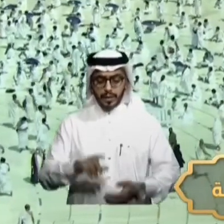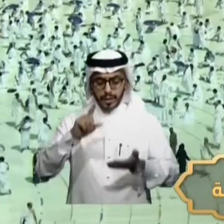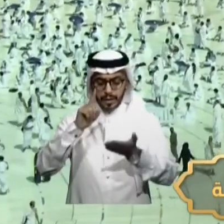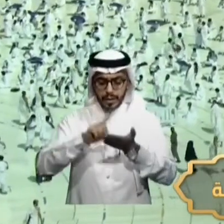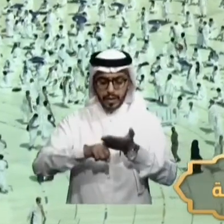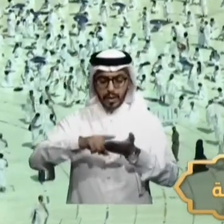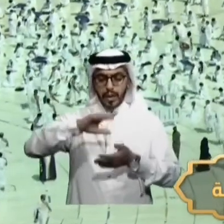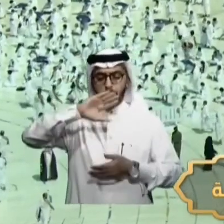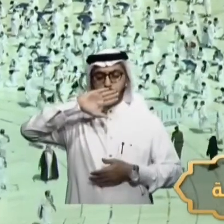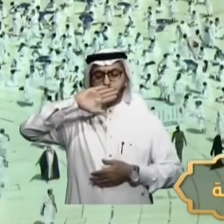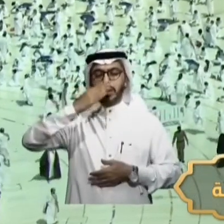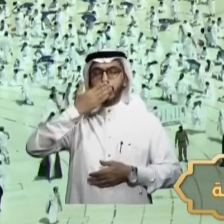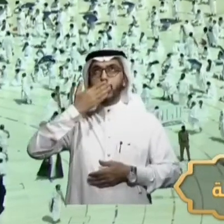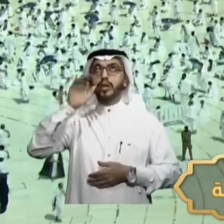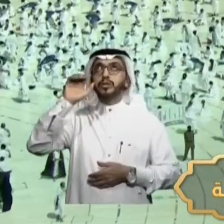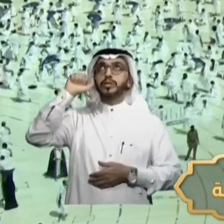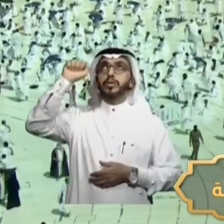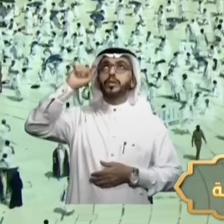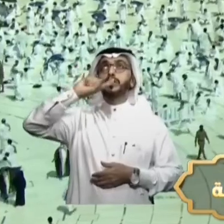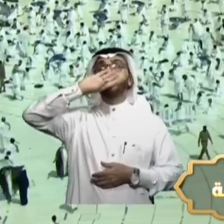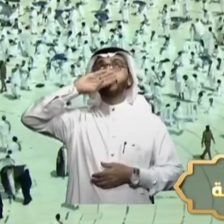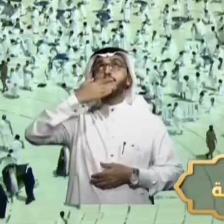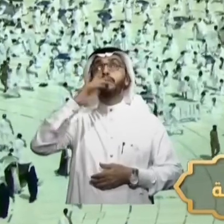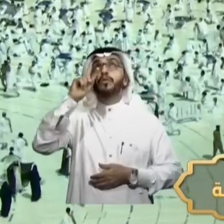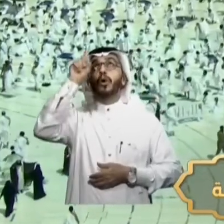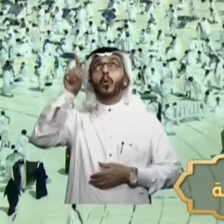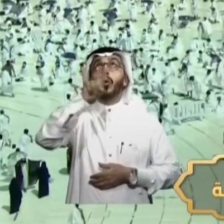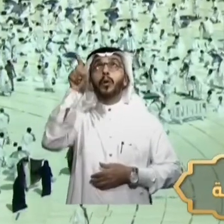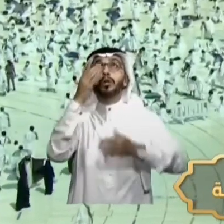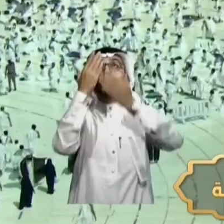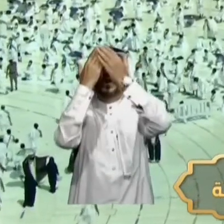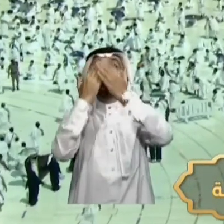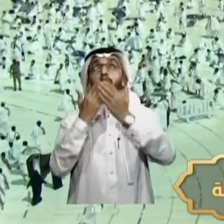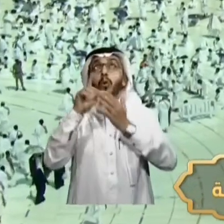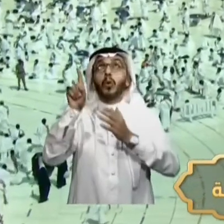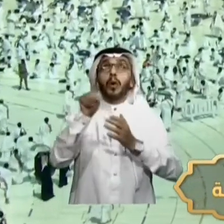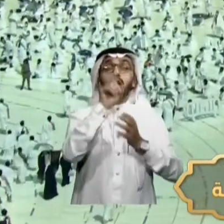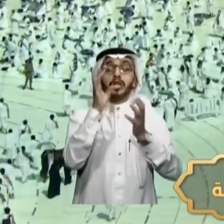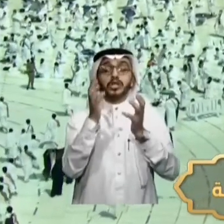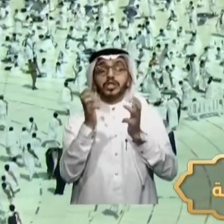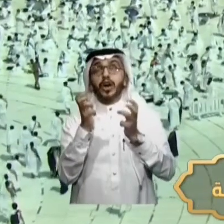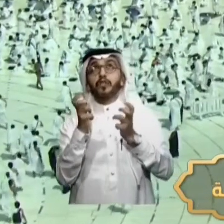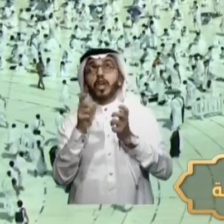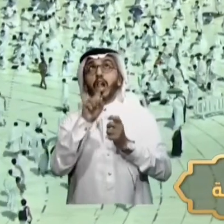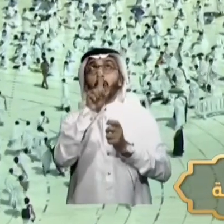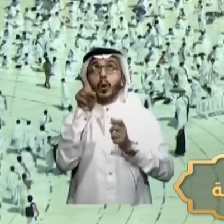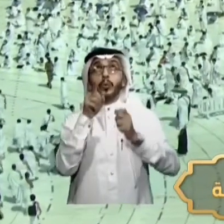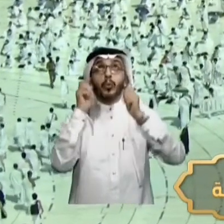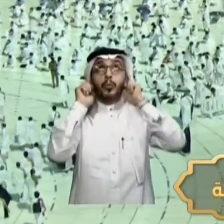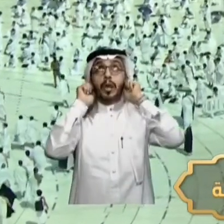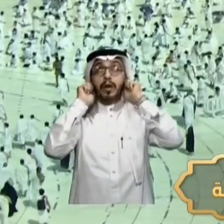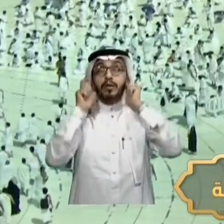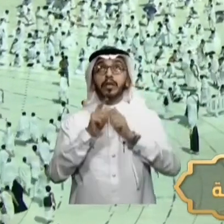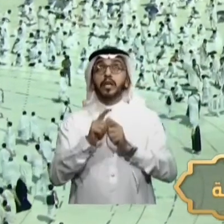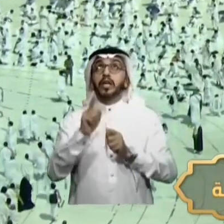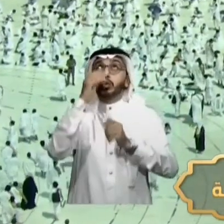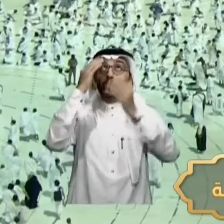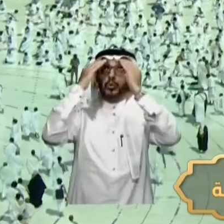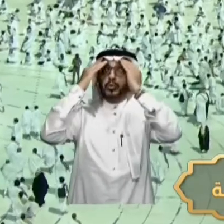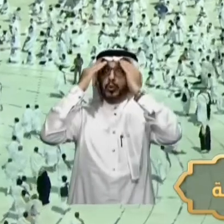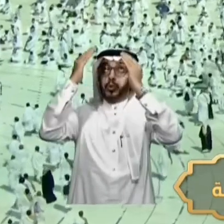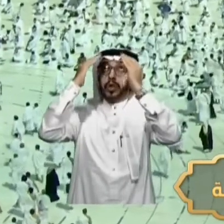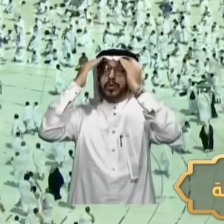الحمد لله، نحمدك ربي ونستعينك ونستغفرك ونتوب إليك ونثني